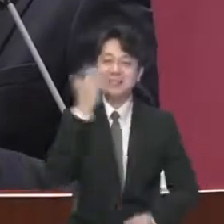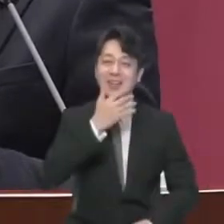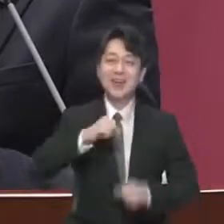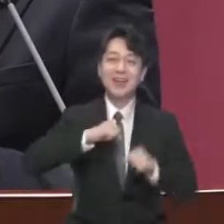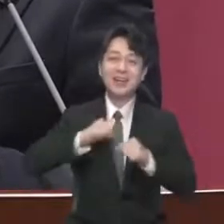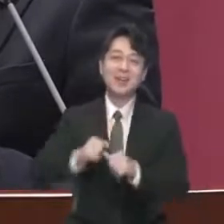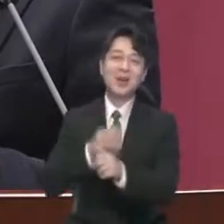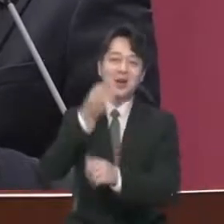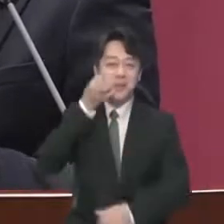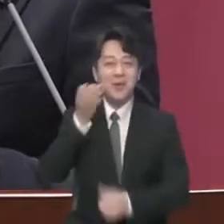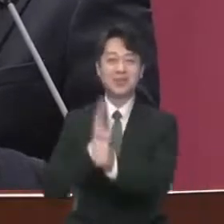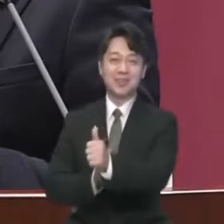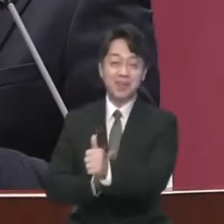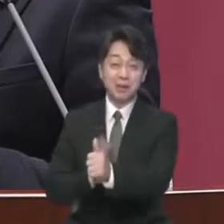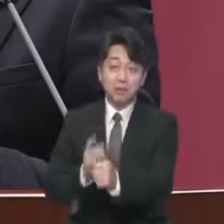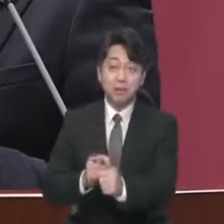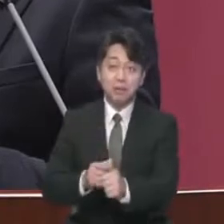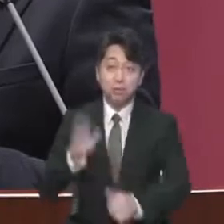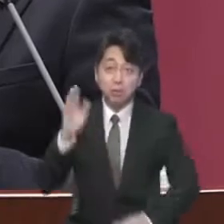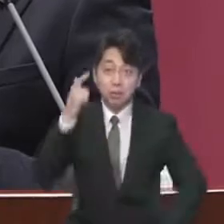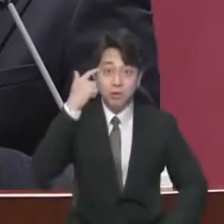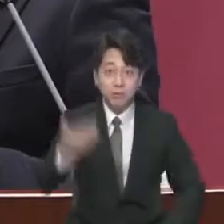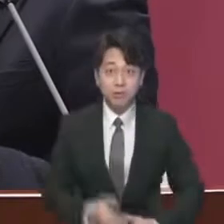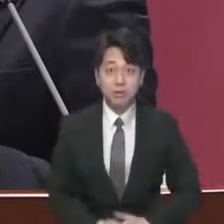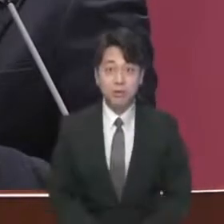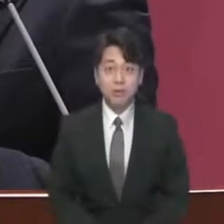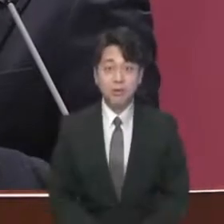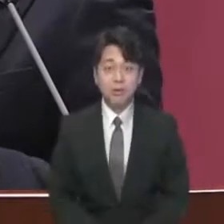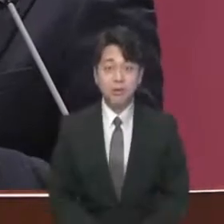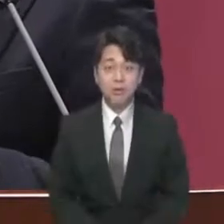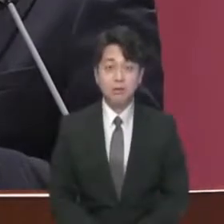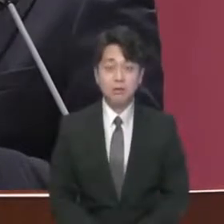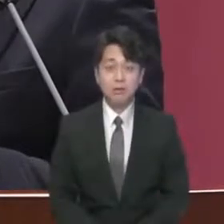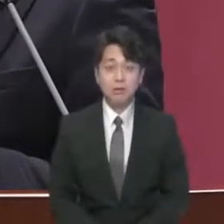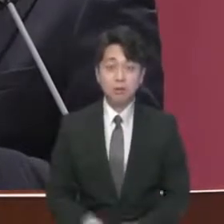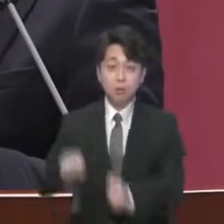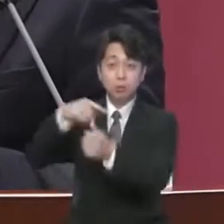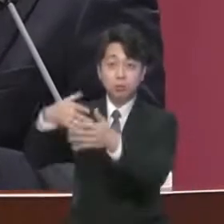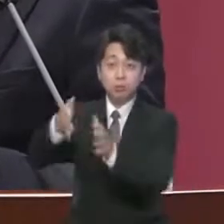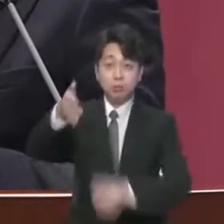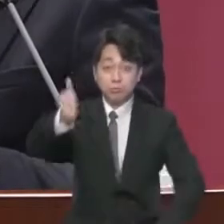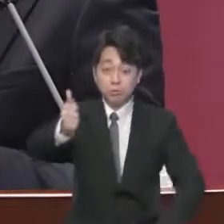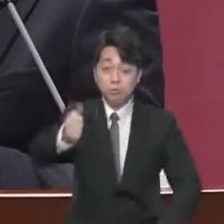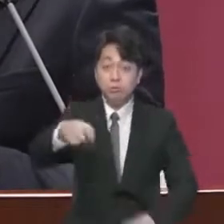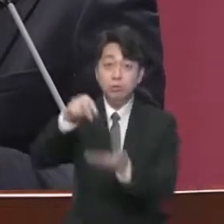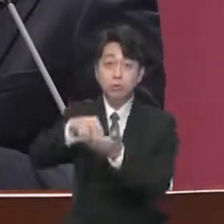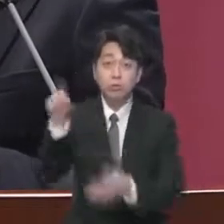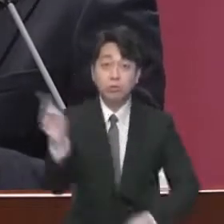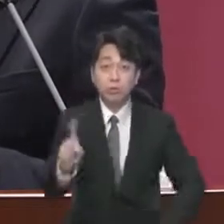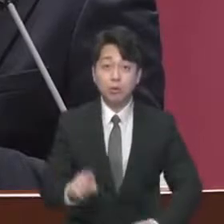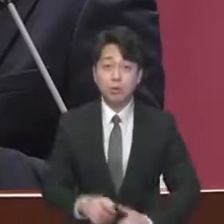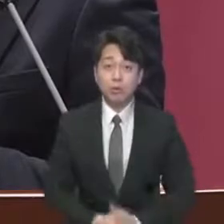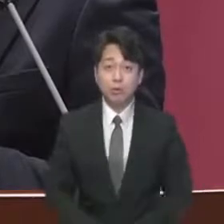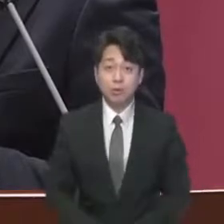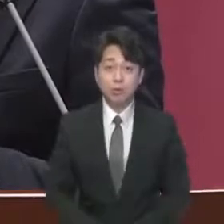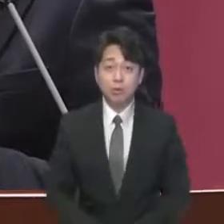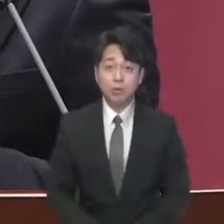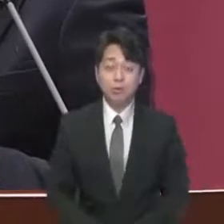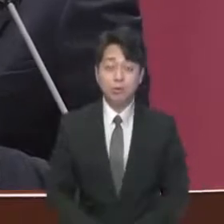성교육인데 이렇게 아무렇지 않게 보여줘야 하는 것입니까? 부총리님 어떻게 생각하십니까? 제 말이 과장이거나 비약이라고 생각하십니까?